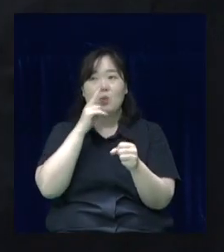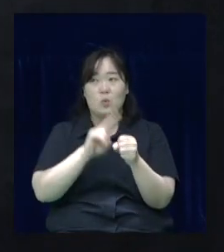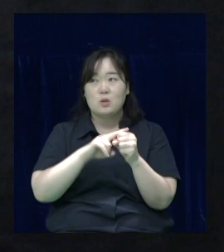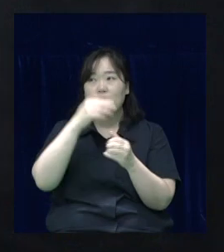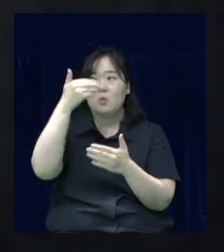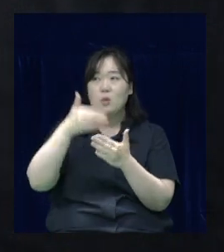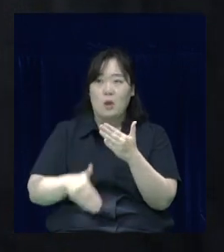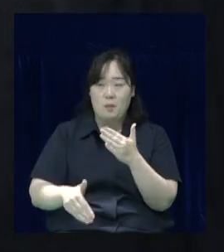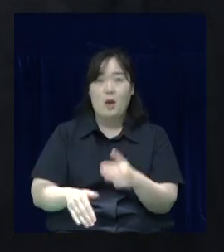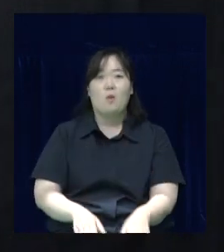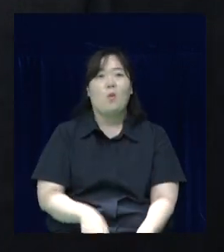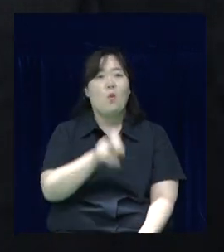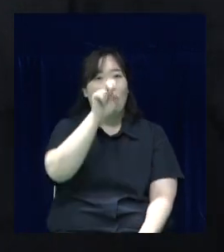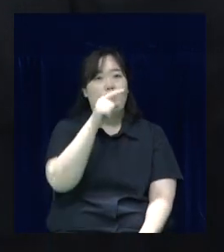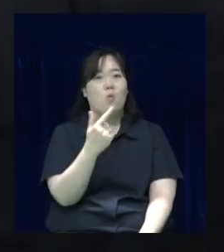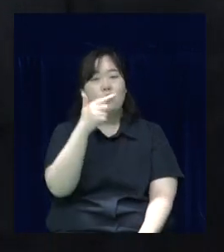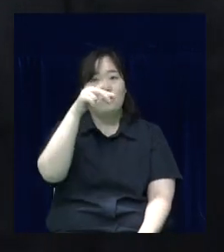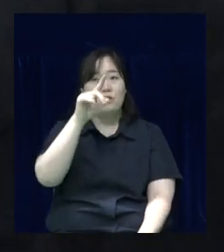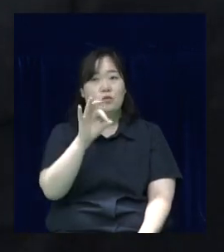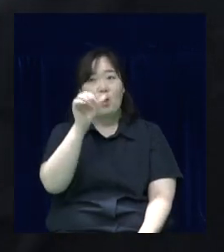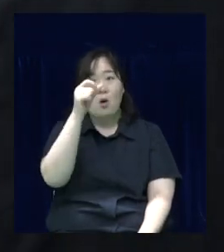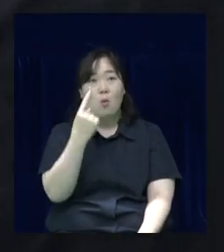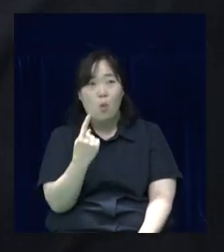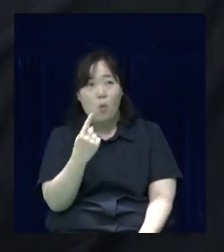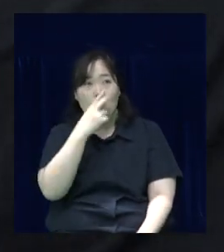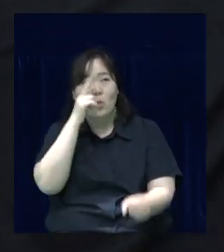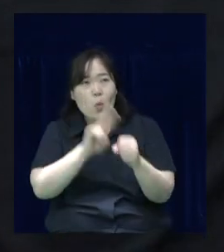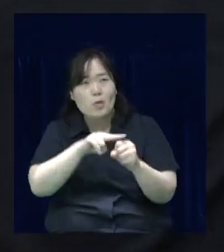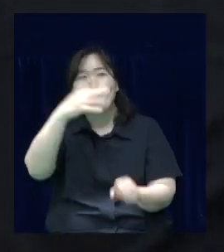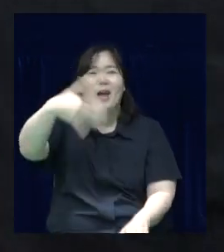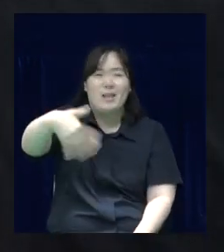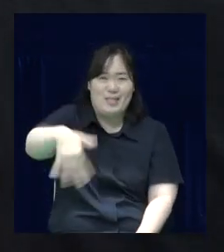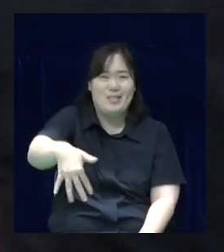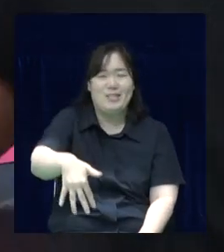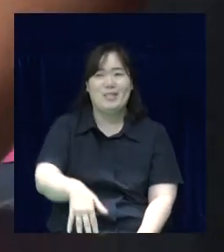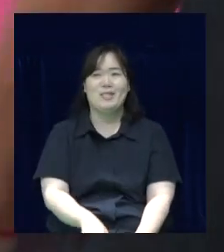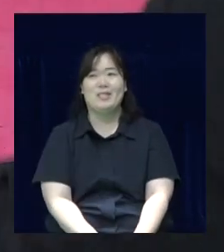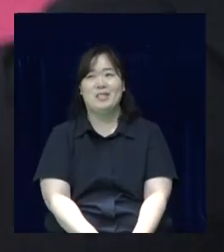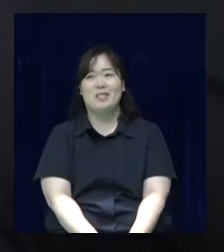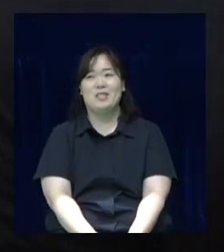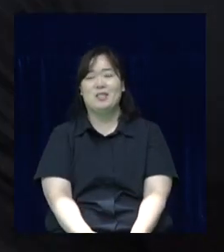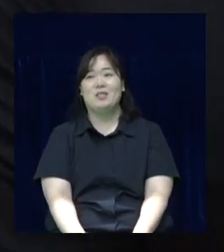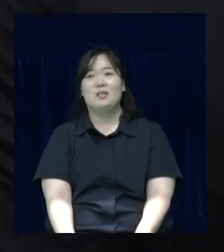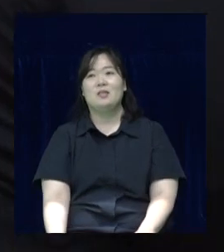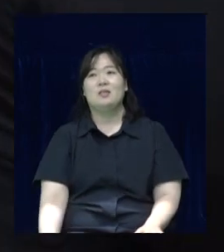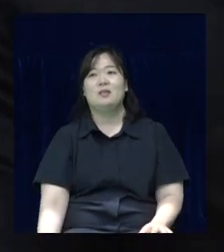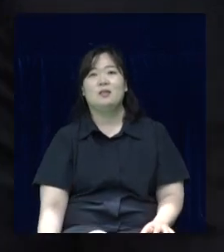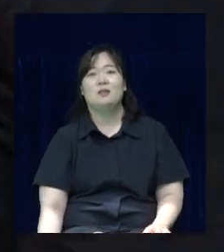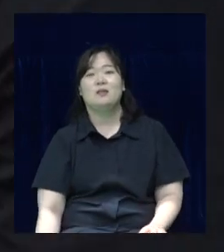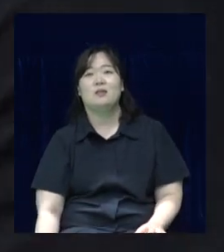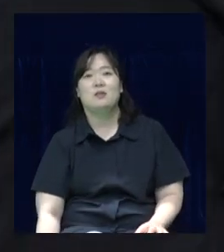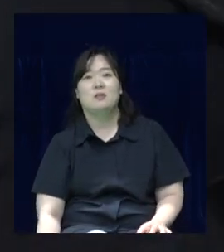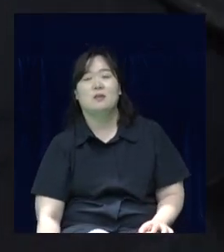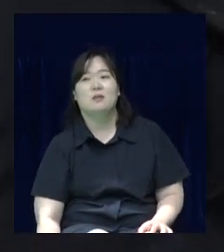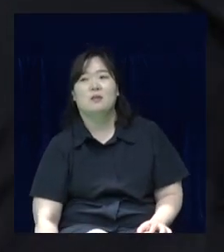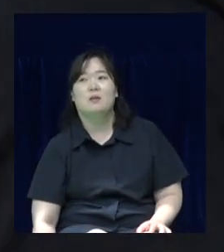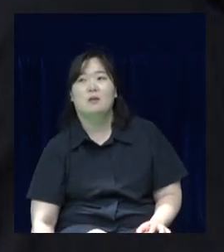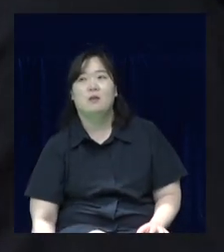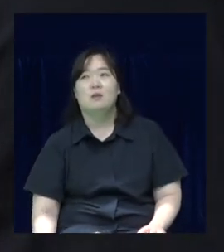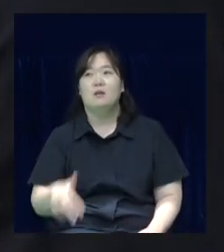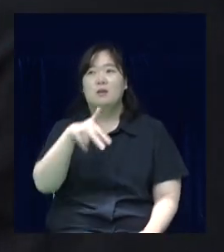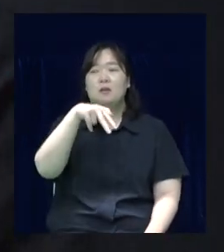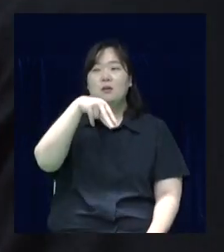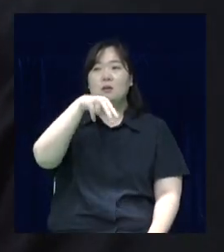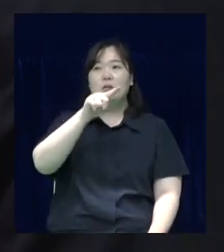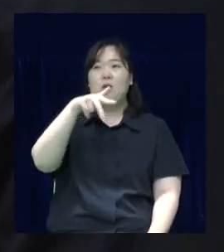이 문정훈 선수의 웨이트리프팅 아직 저희가 보지 못했거든요. 네. 서진곤 선수의 활약도 지켜봐야 되고